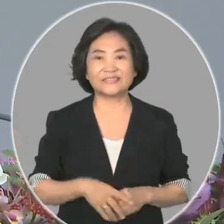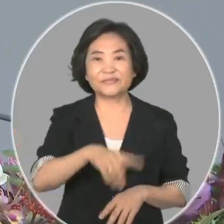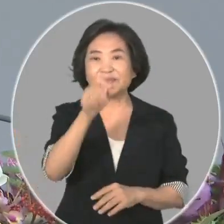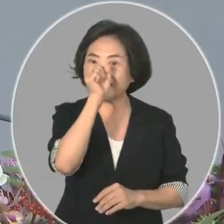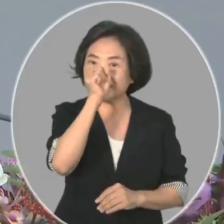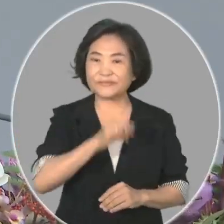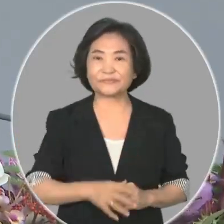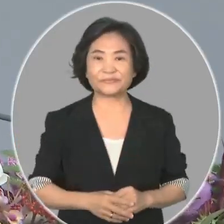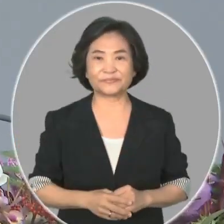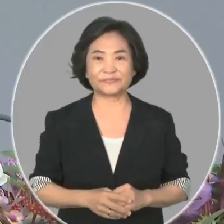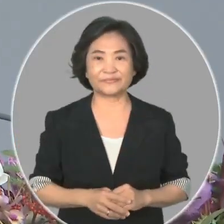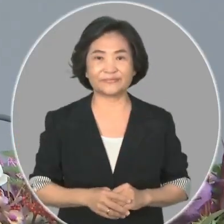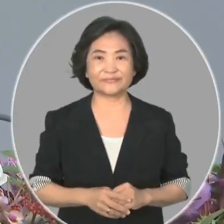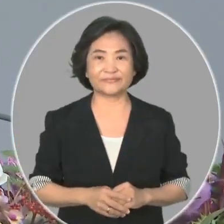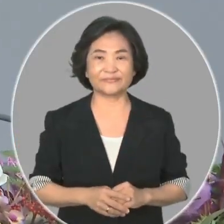好。